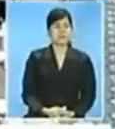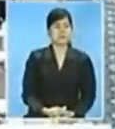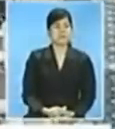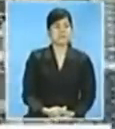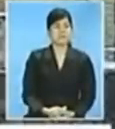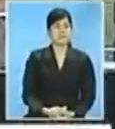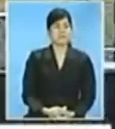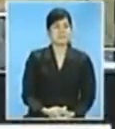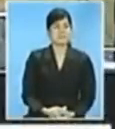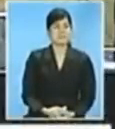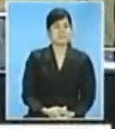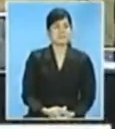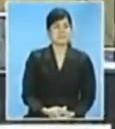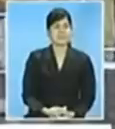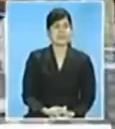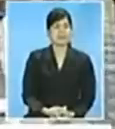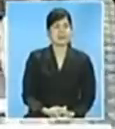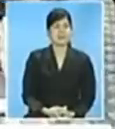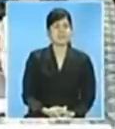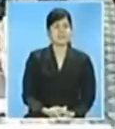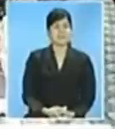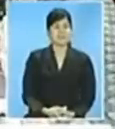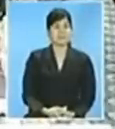เชิญครับ